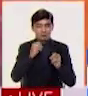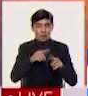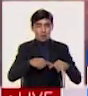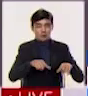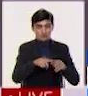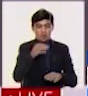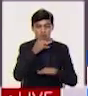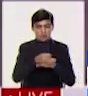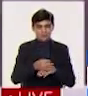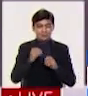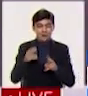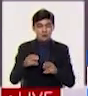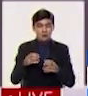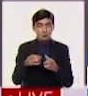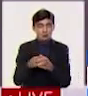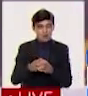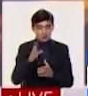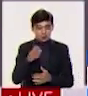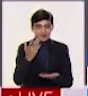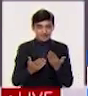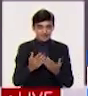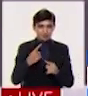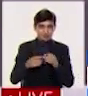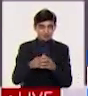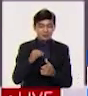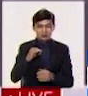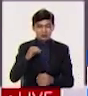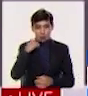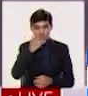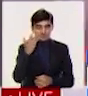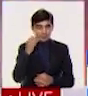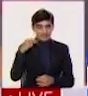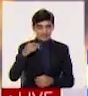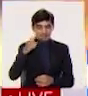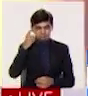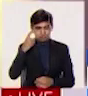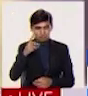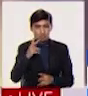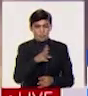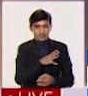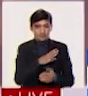жауапты құзырлы бөлім немесе өкіл жұмыс істейді. Жыл сайын президентке есеп беріп отыратын